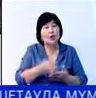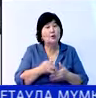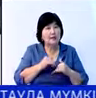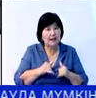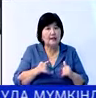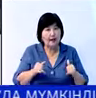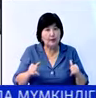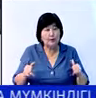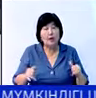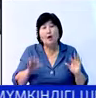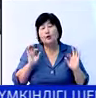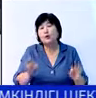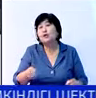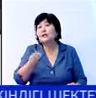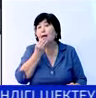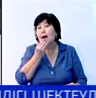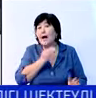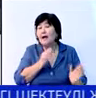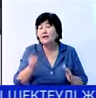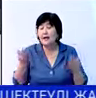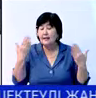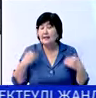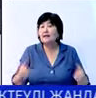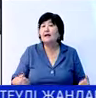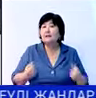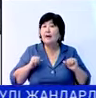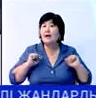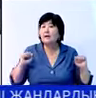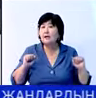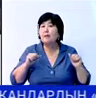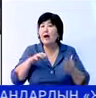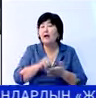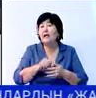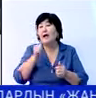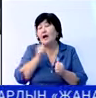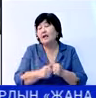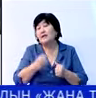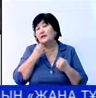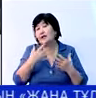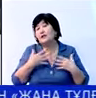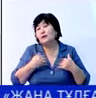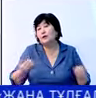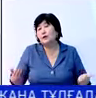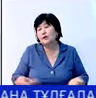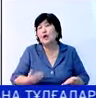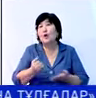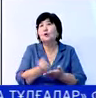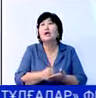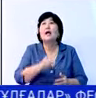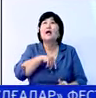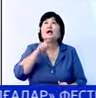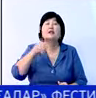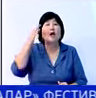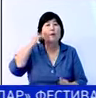арттыру, дұрыс тамақтанып, дене белсенділігімен айналысып, әрдайым салауатты өмір салтын ұстану. Қызметкерлер